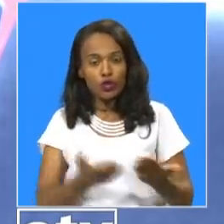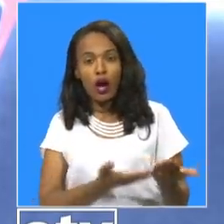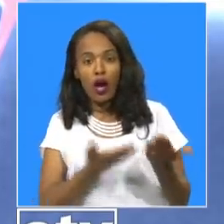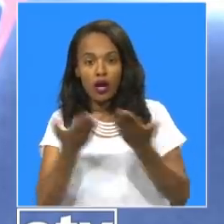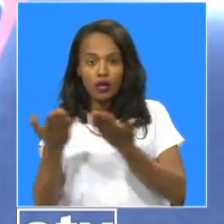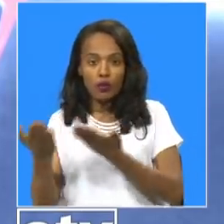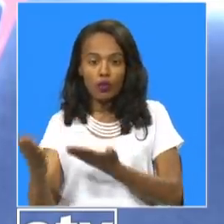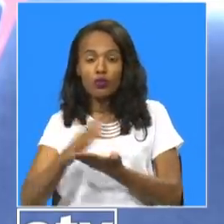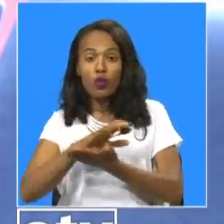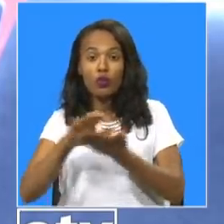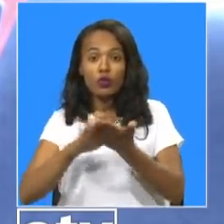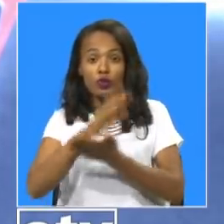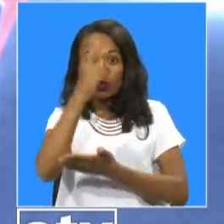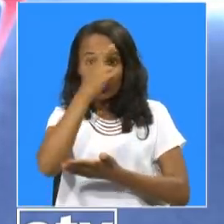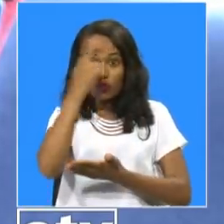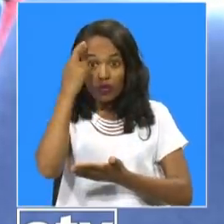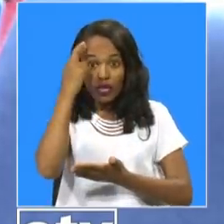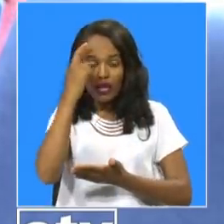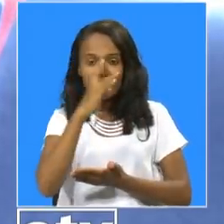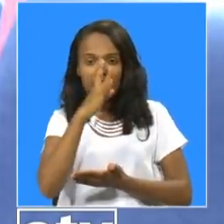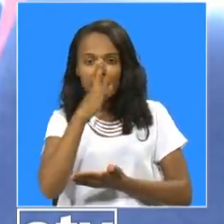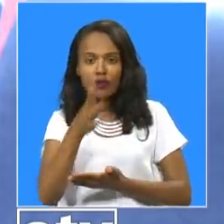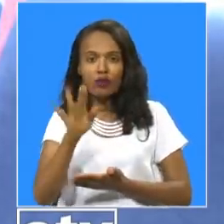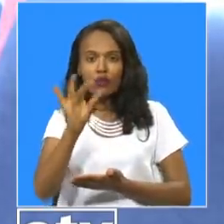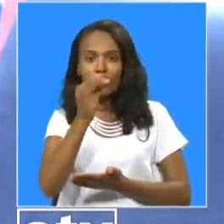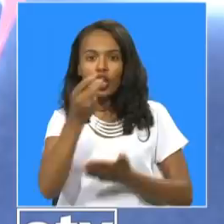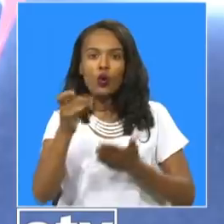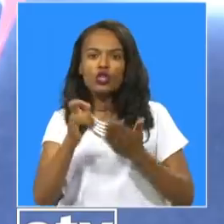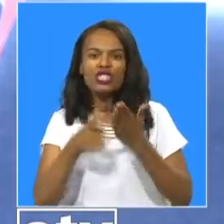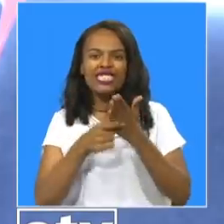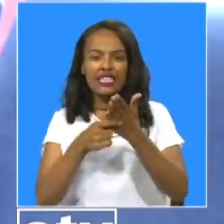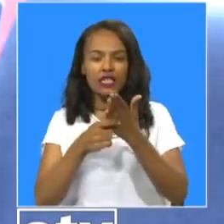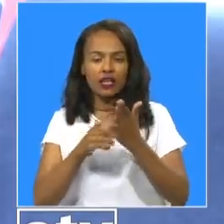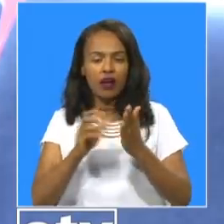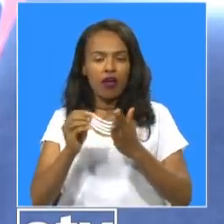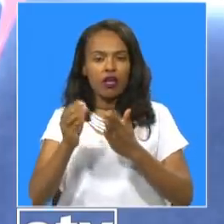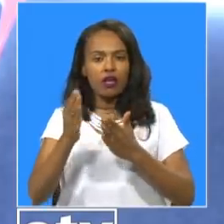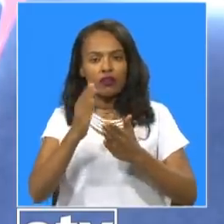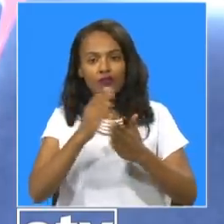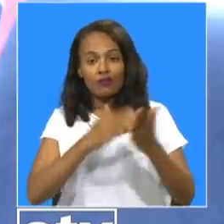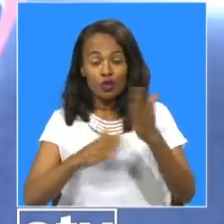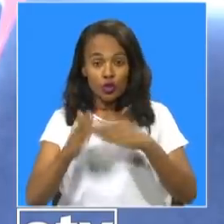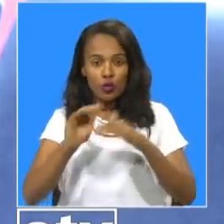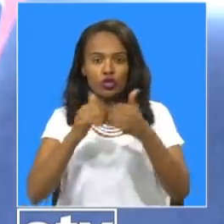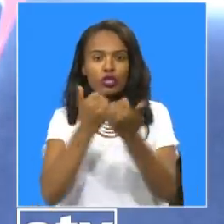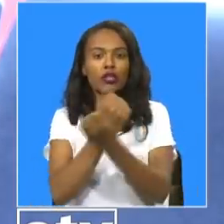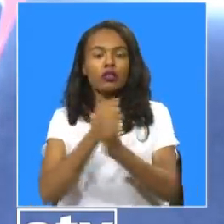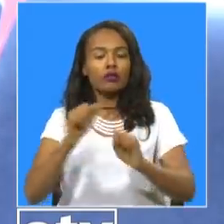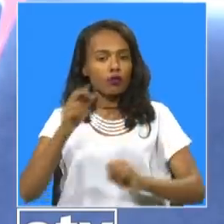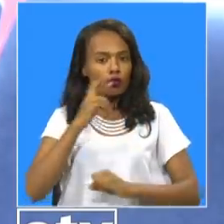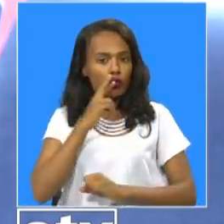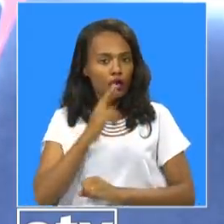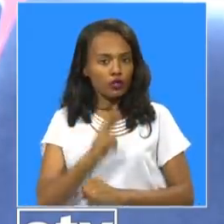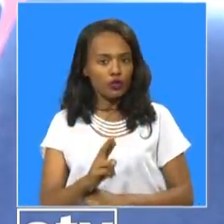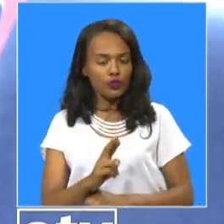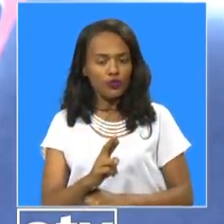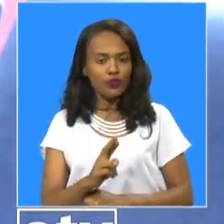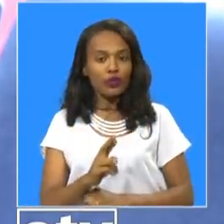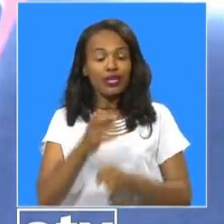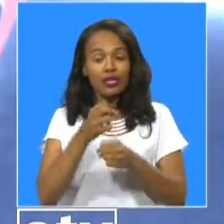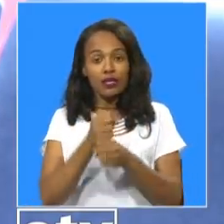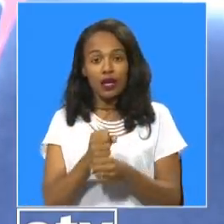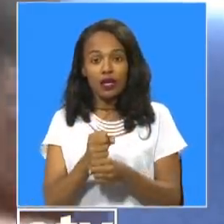አቅርቦት በወረሽኙ ምክንያት የተፈጠሩ የሎጂስቲክስ እና የትራንስፖርት ማነቆዎች እንዴት እየተፈቱ ናቸው?